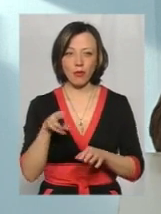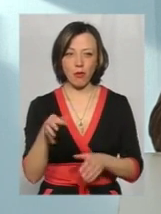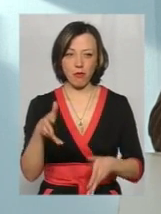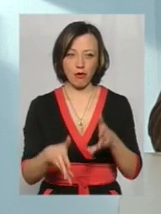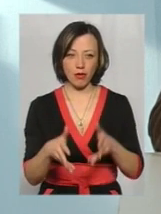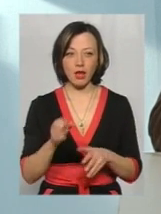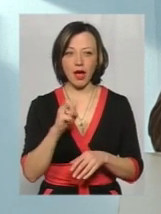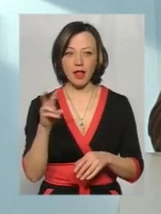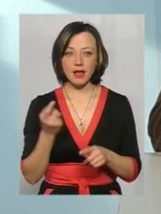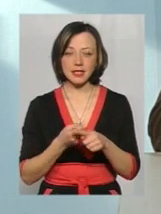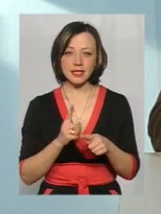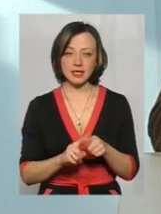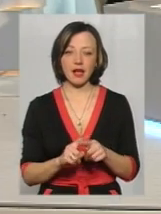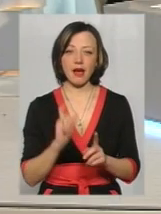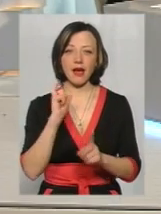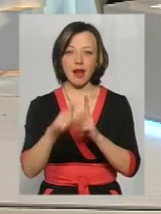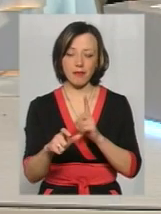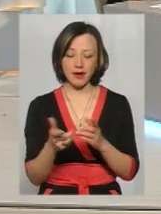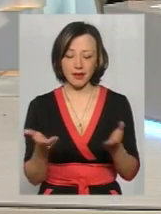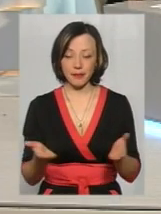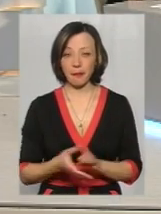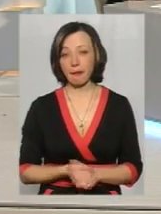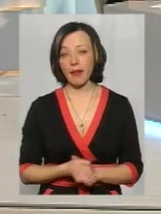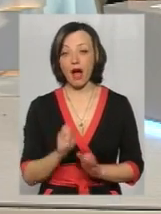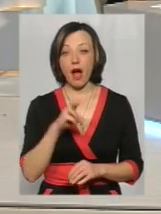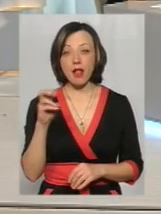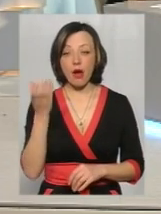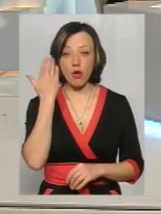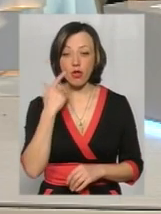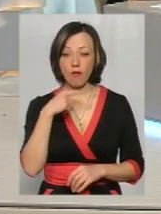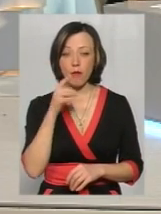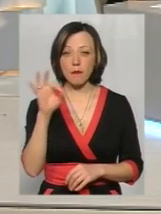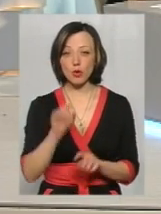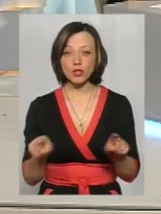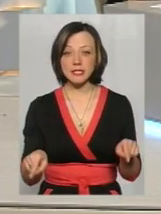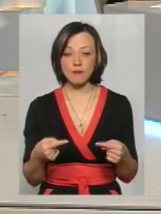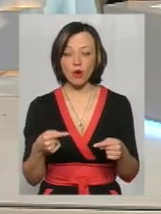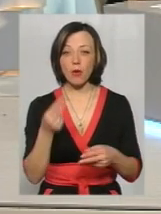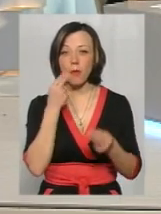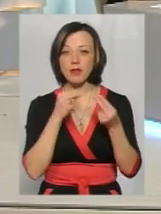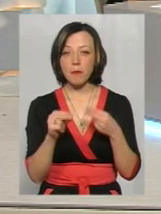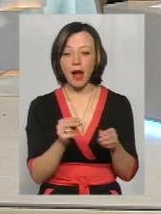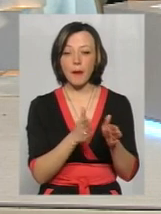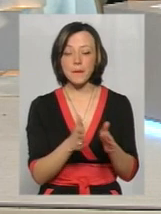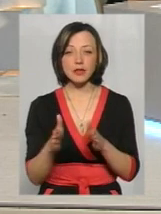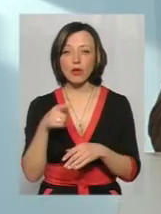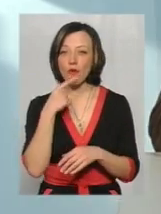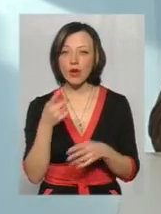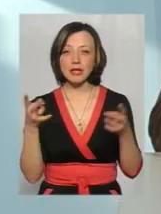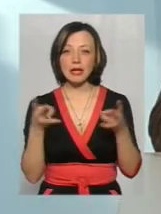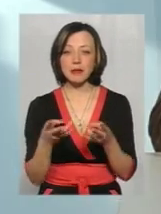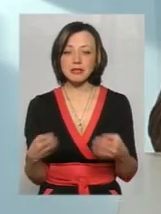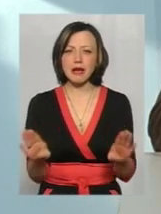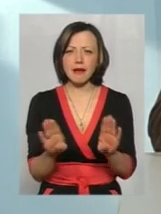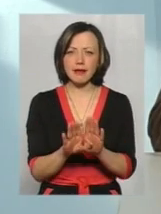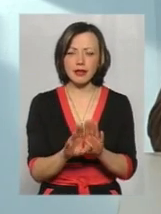Але це так, це репліка на репліку. Але коли ми говоримо про створення оптимальної мережі, ми не говоримо про те, що треба лише там